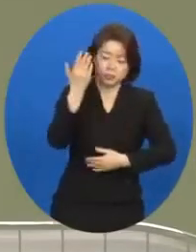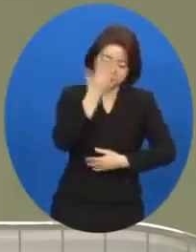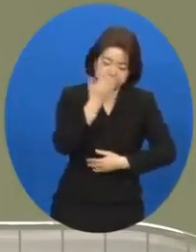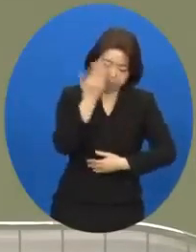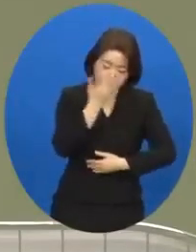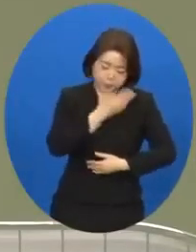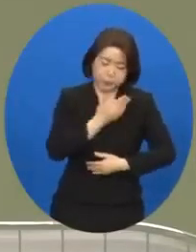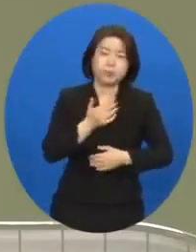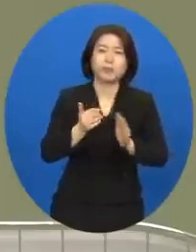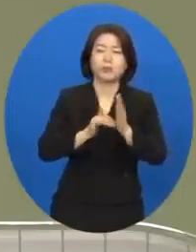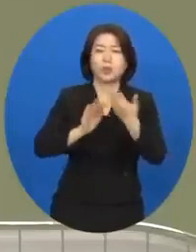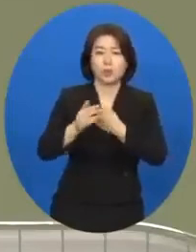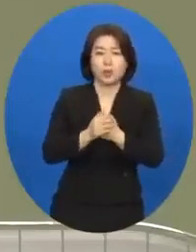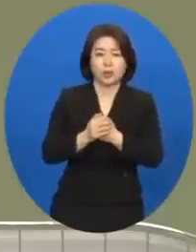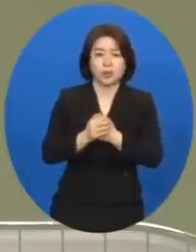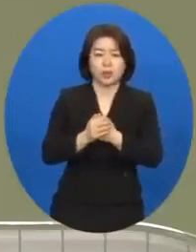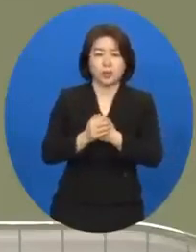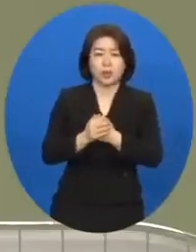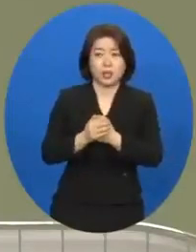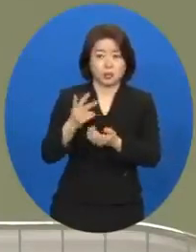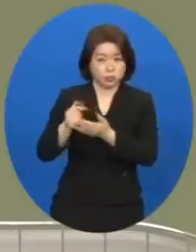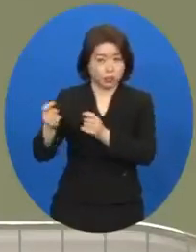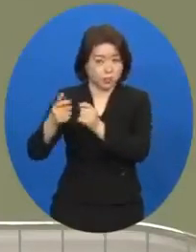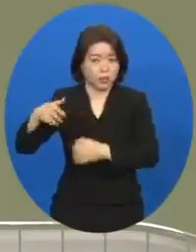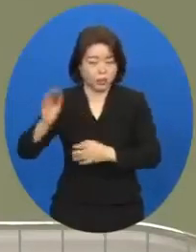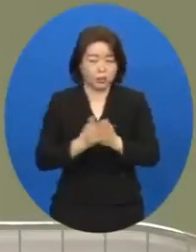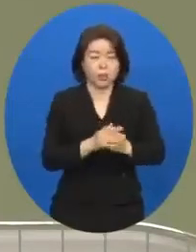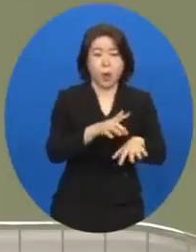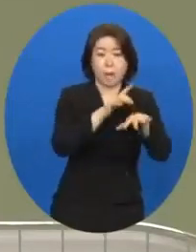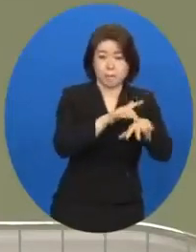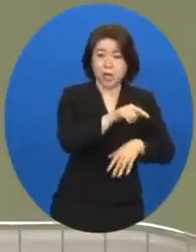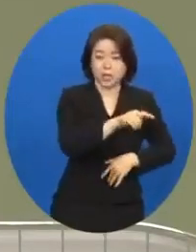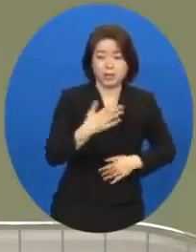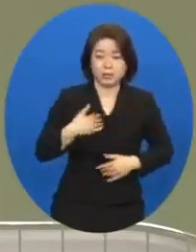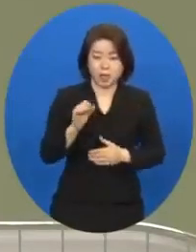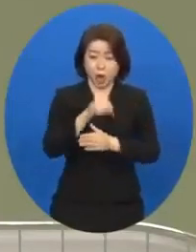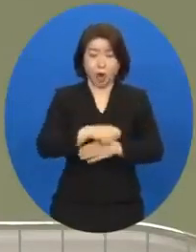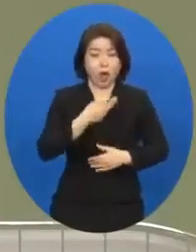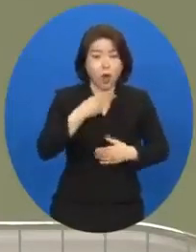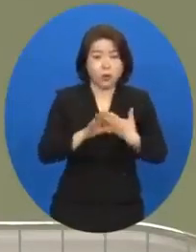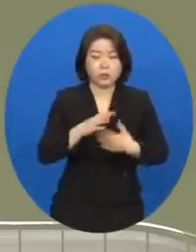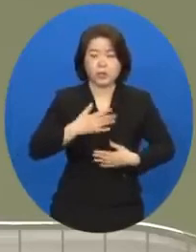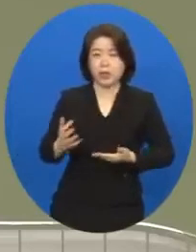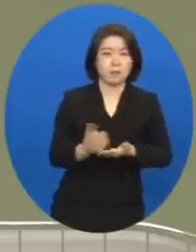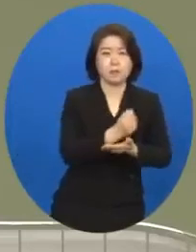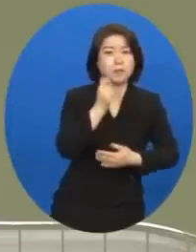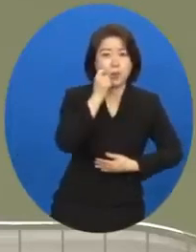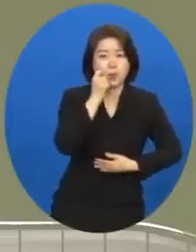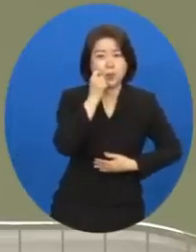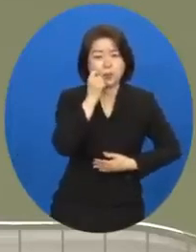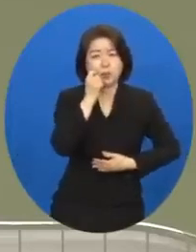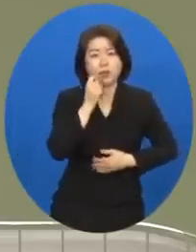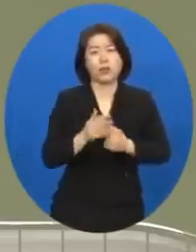힘입고 마귀는 우리의 허락 없이는 우리를 사로잡지 못해요.